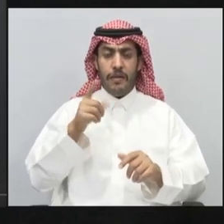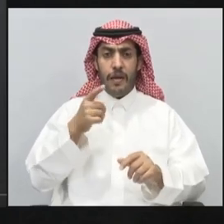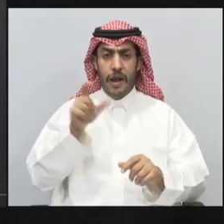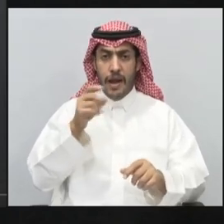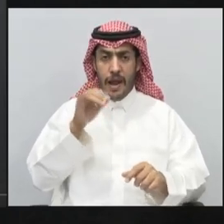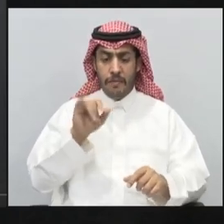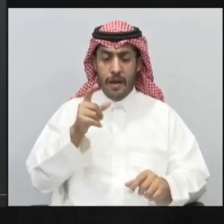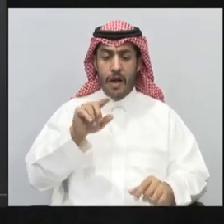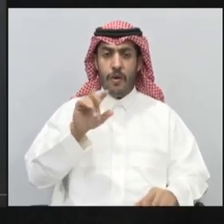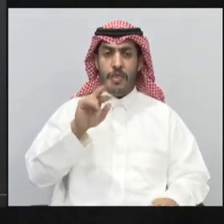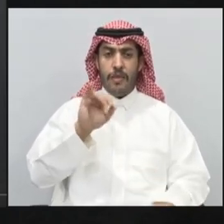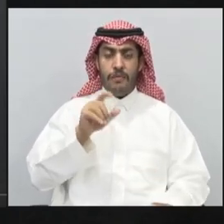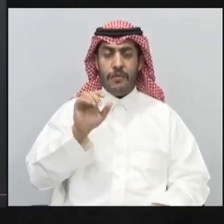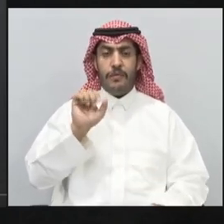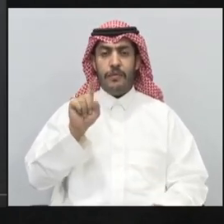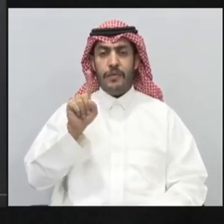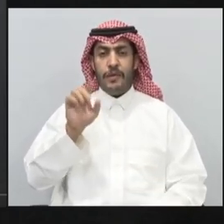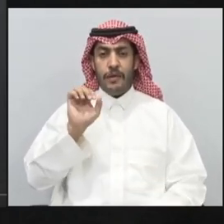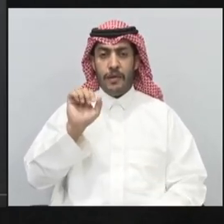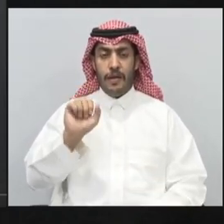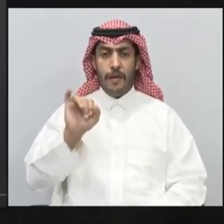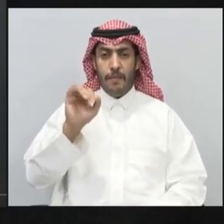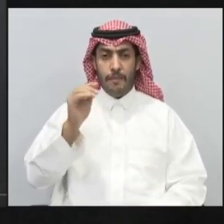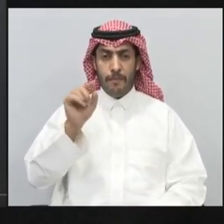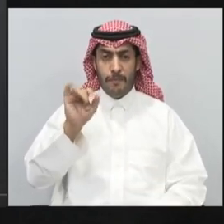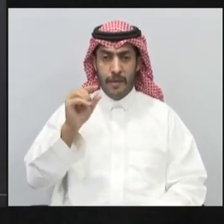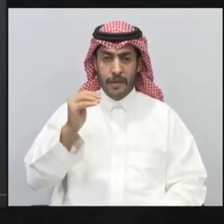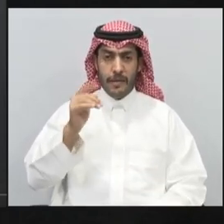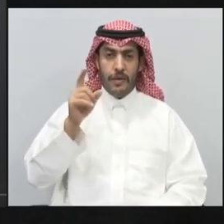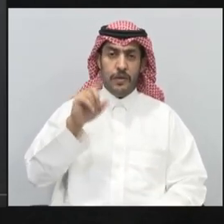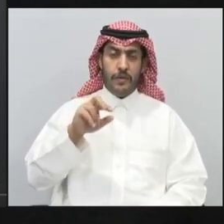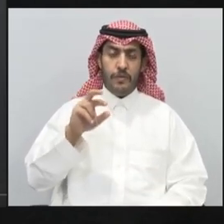او بنعمه للمدح نعمه وللدم كما عرفت بئس